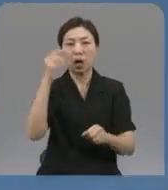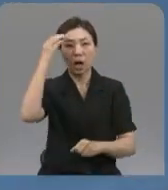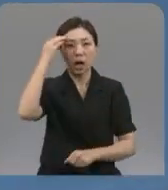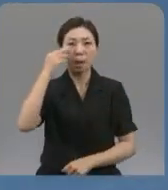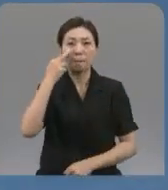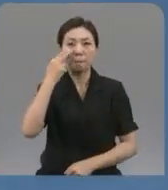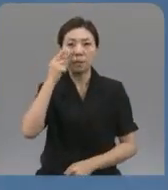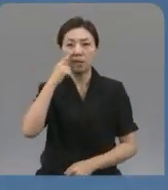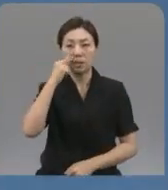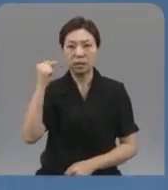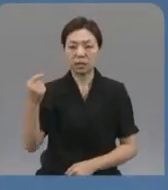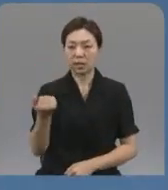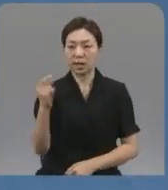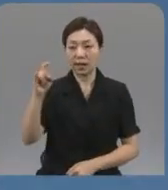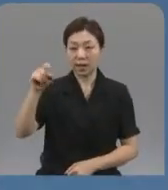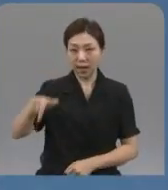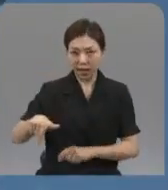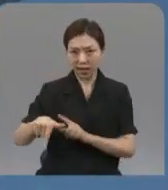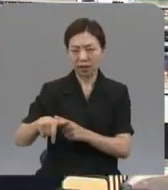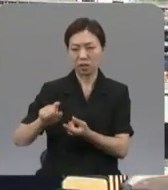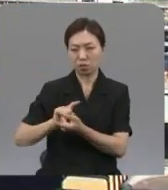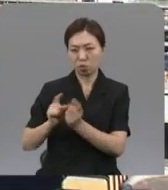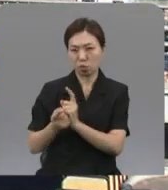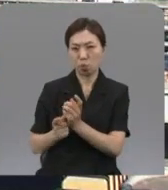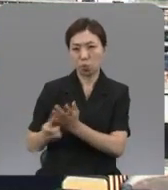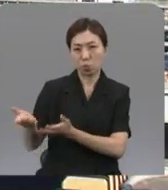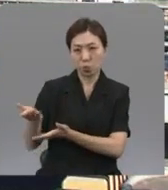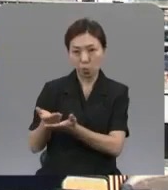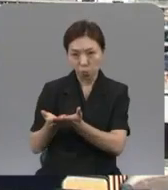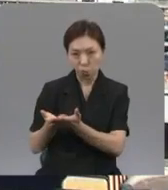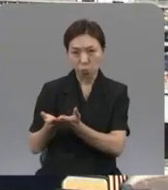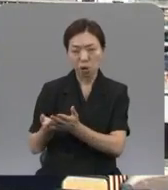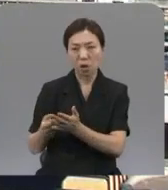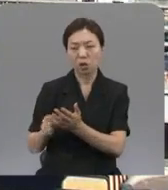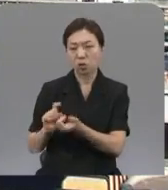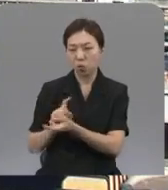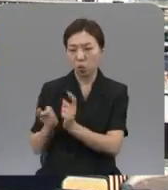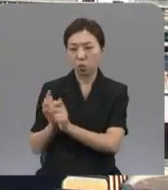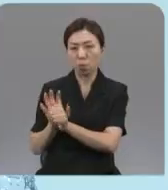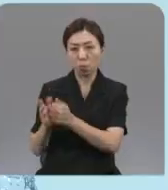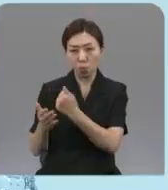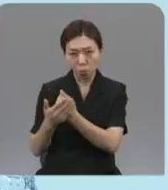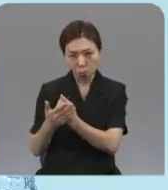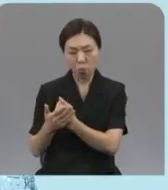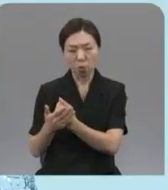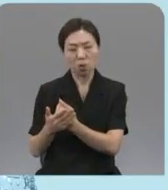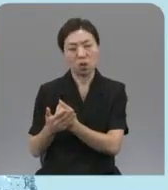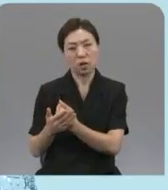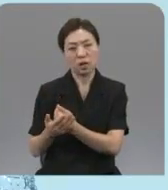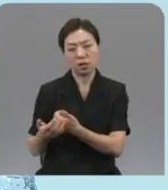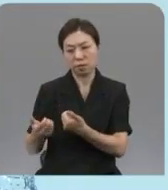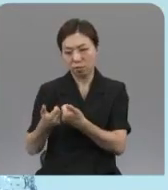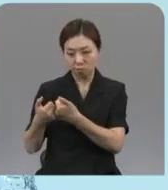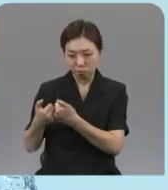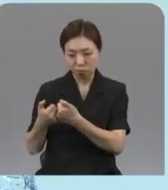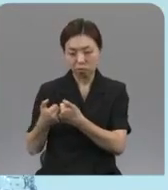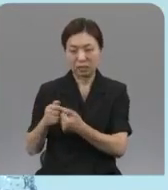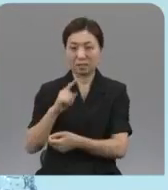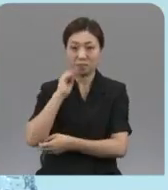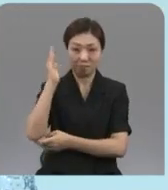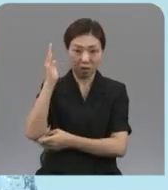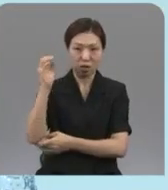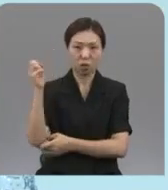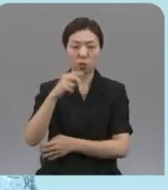示，韩美最近举行了核磋商小组首次会议，今后将通过外交和军事力量坚决应对北韩挑